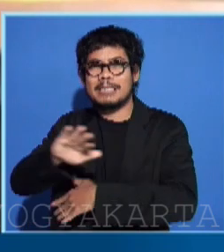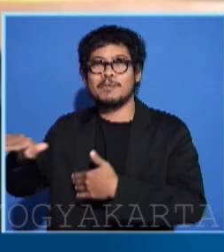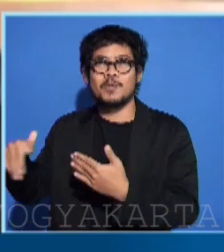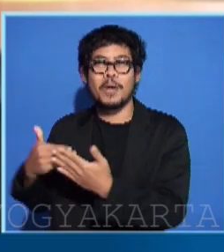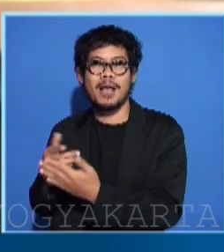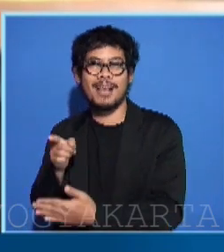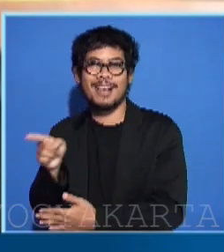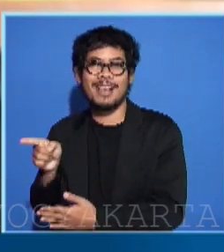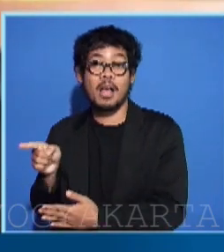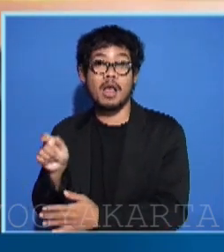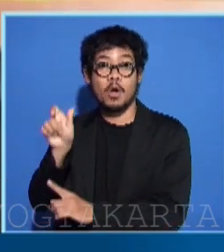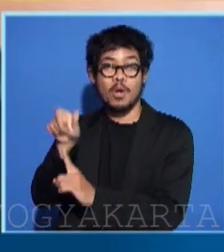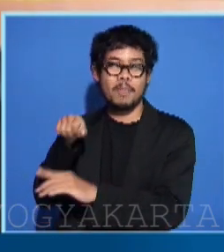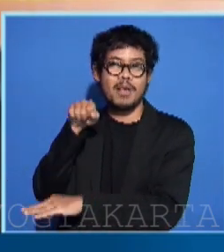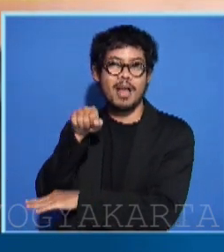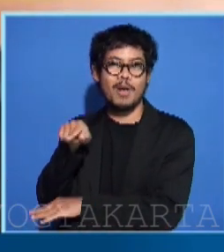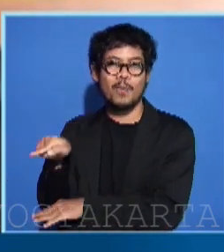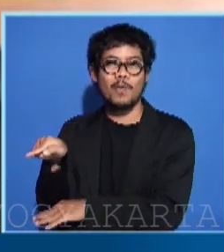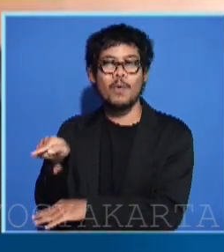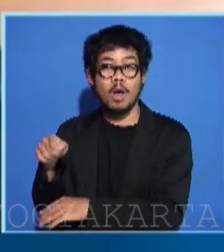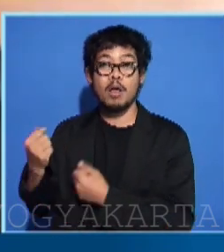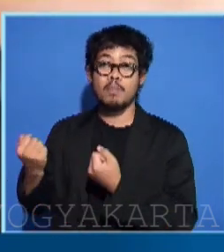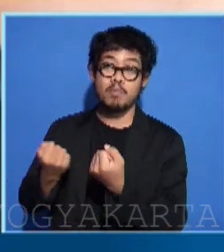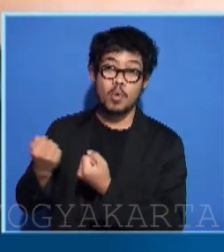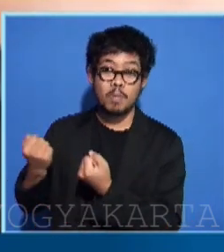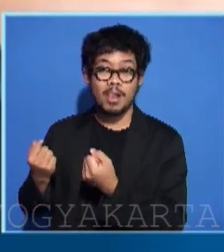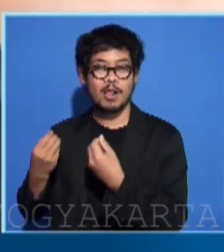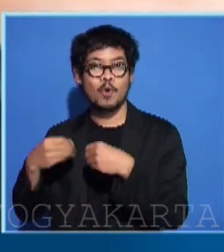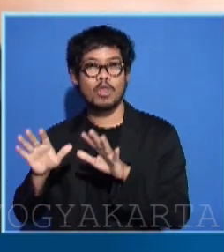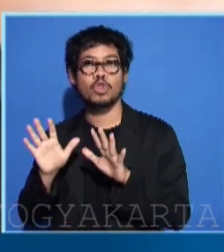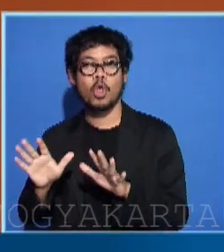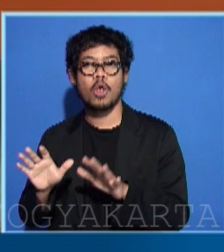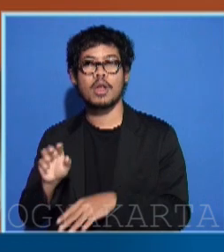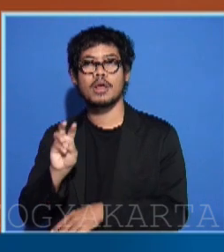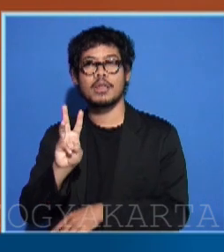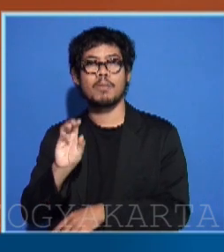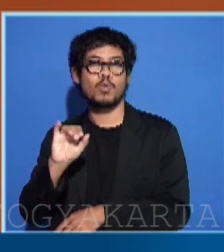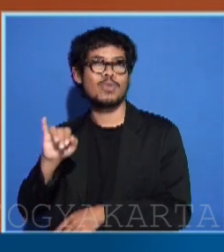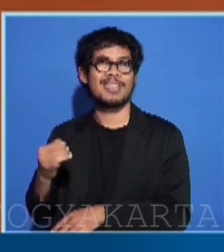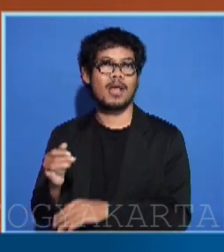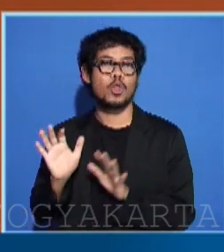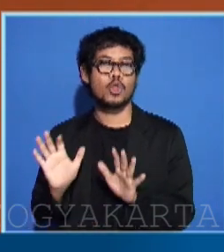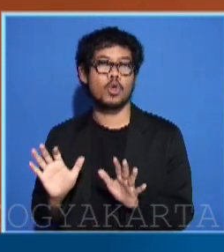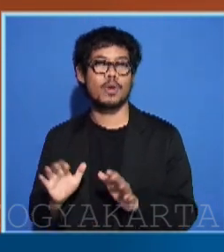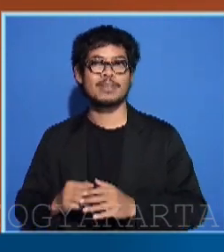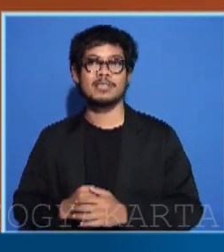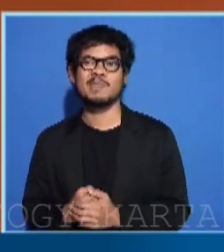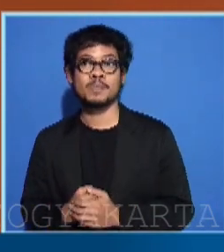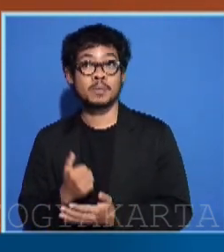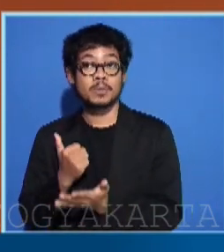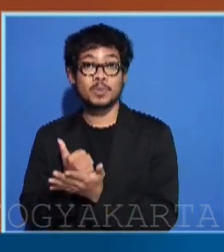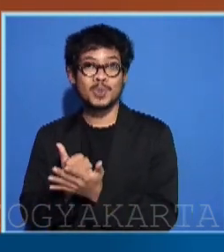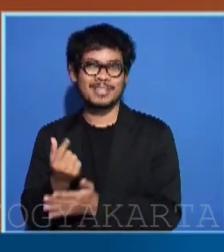aksinya pelaku menjual dengan harga R5 juta jauh lebih murah dibanding harga pasarannya yang ditaksir sekitar 76